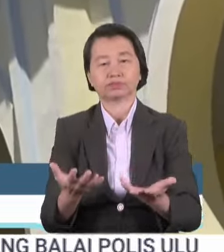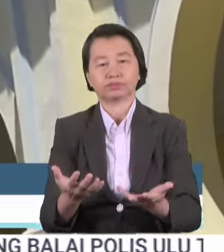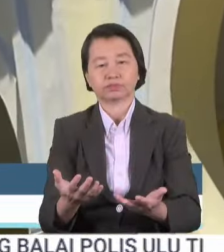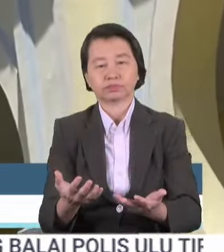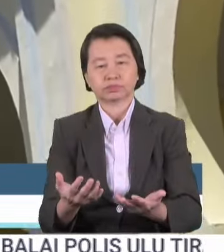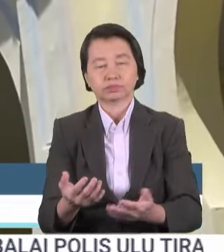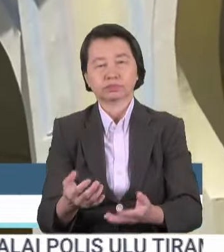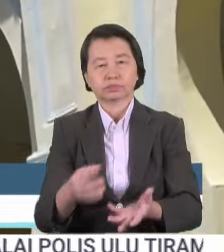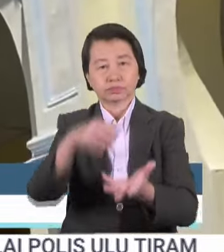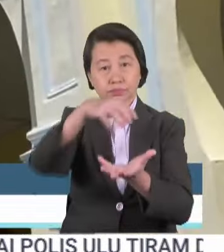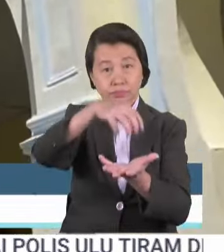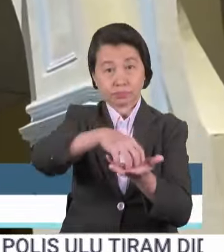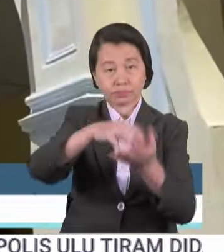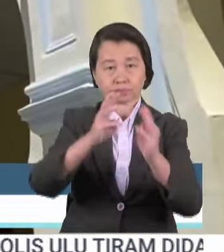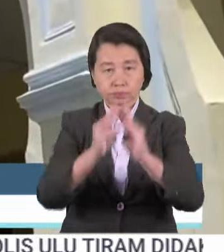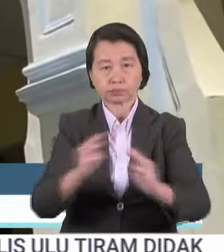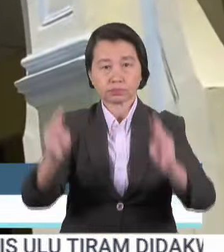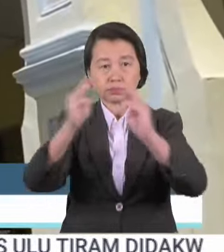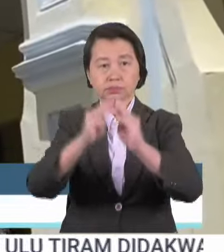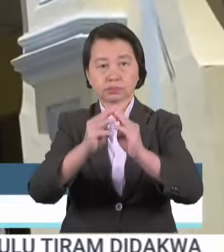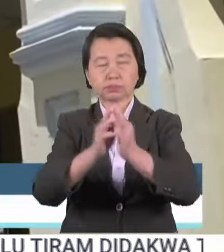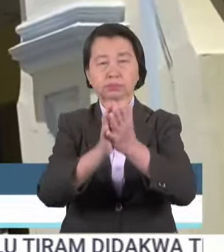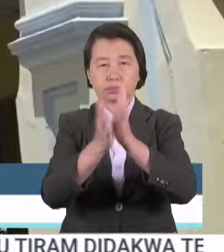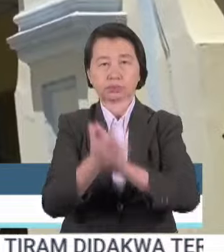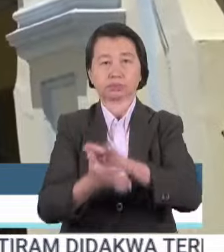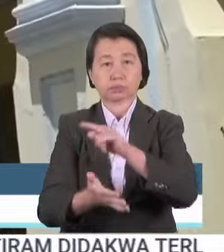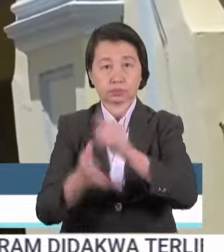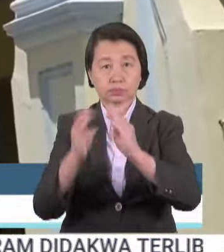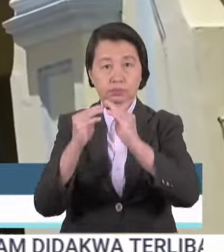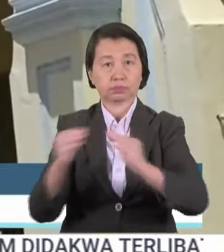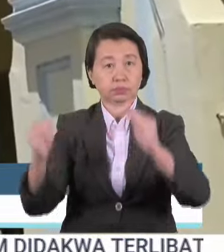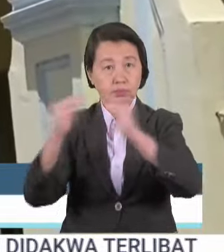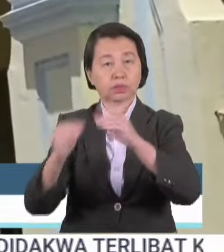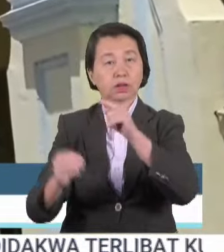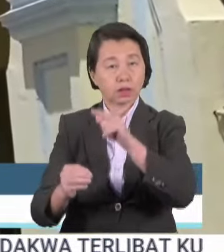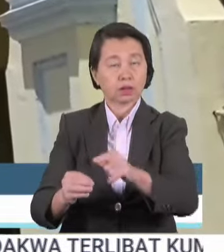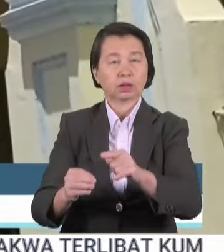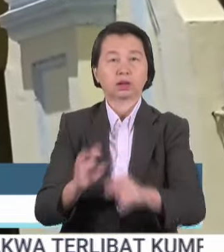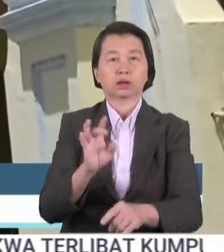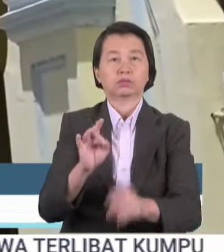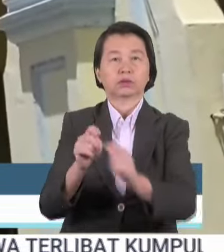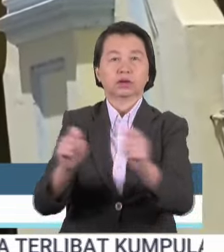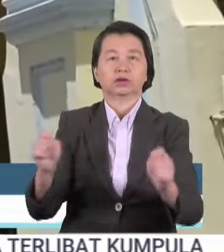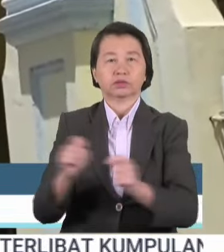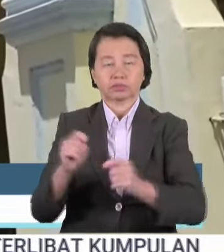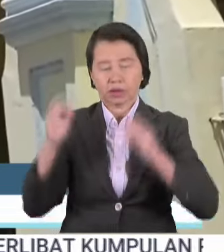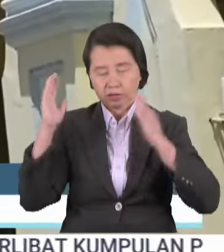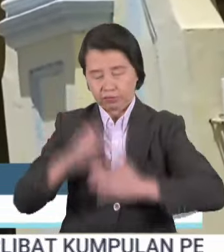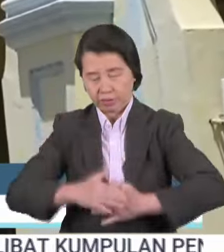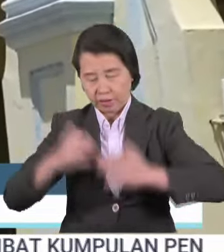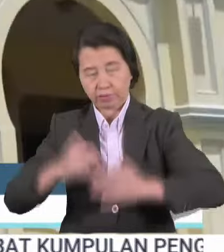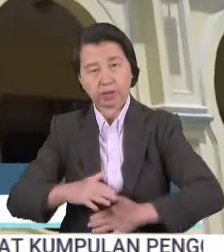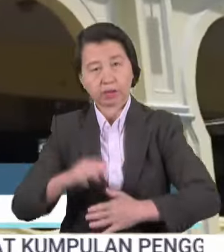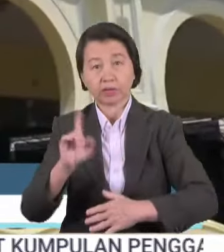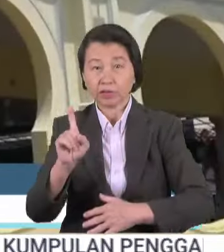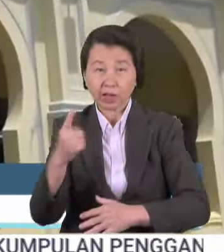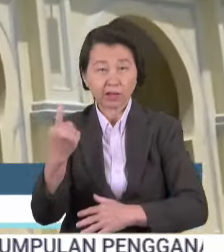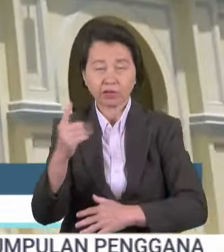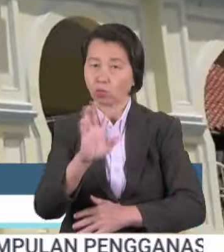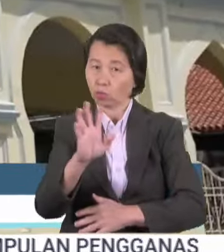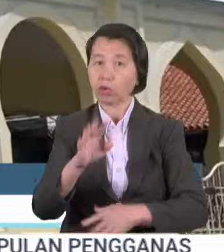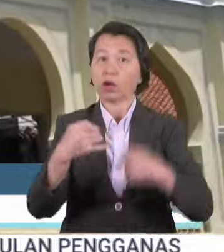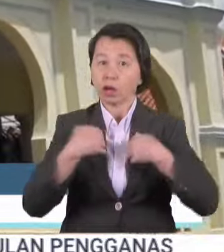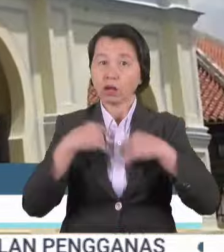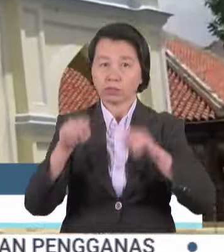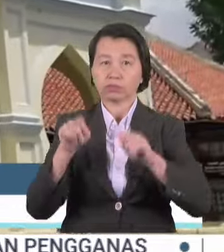Keunikan pada serta elemen seni binanya menjadikan masjid ini bukan hanya sekadar tempat beribadah tetapi